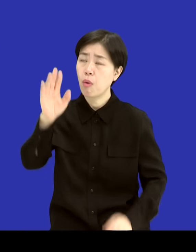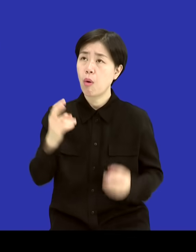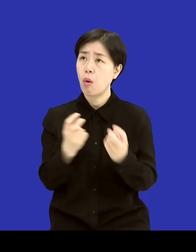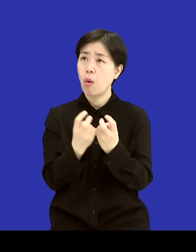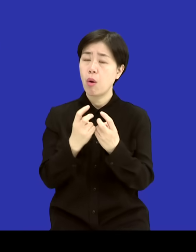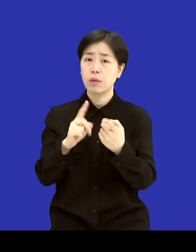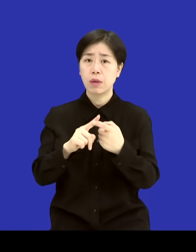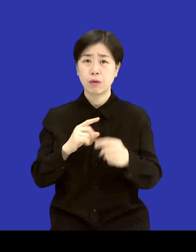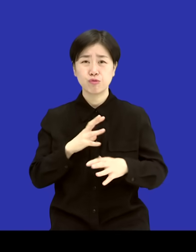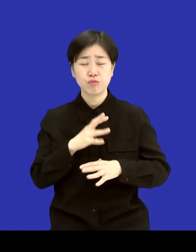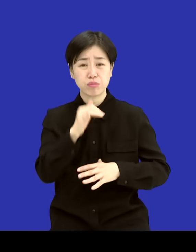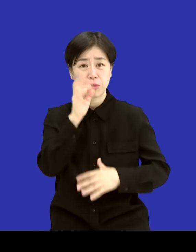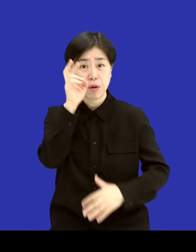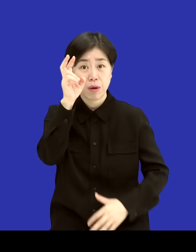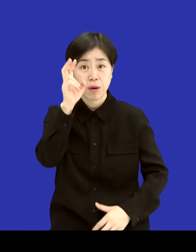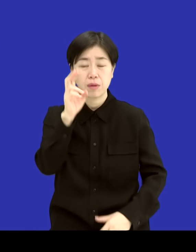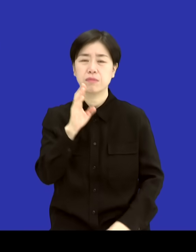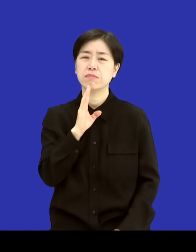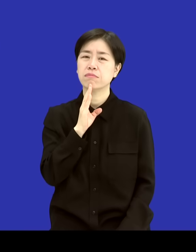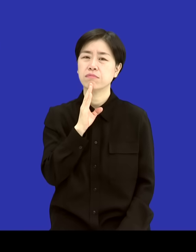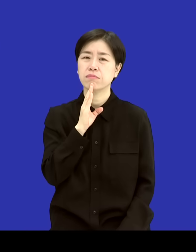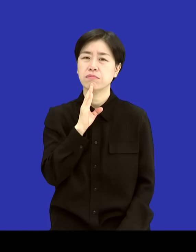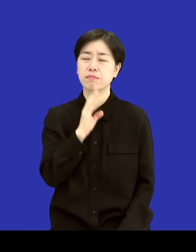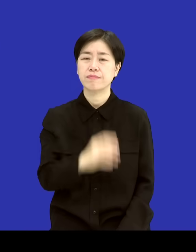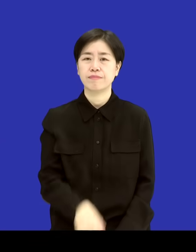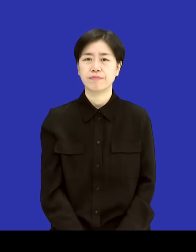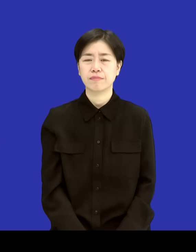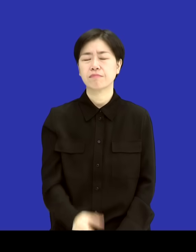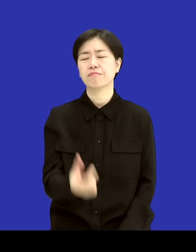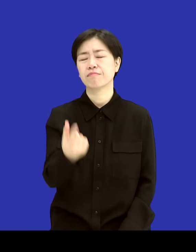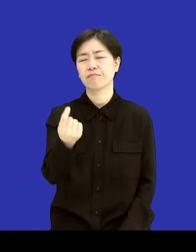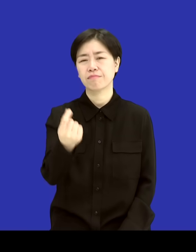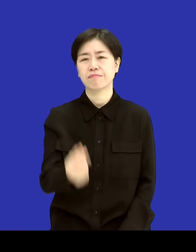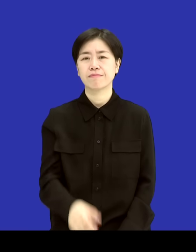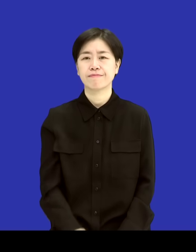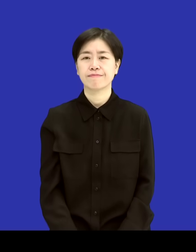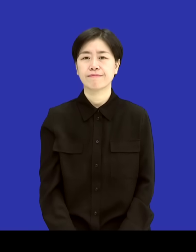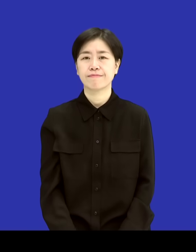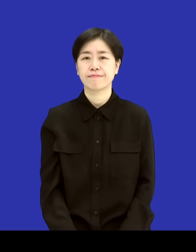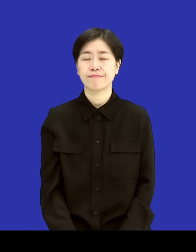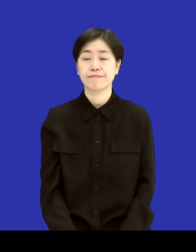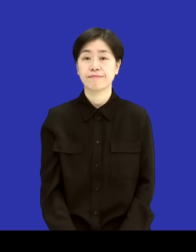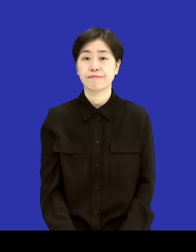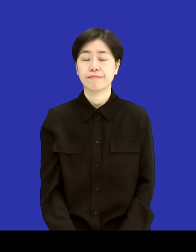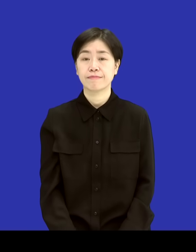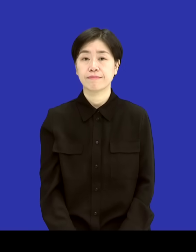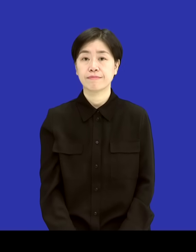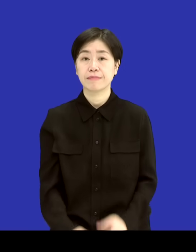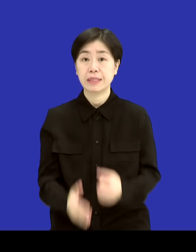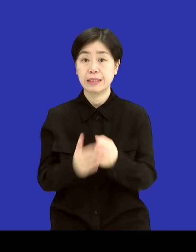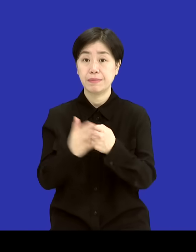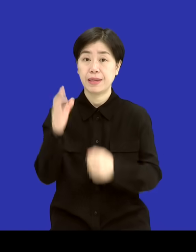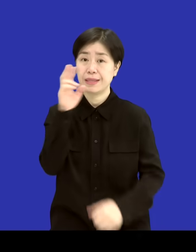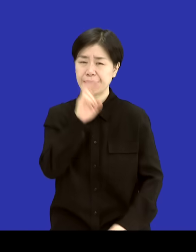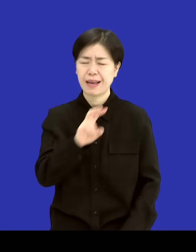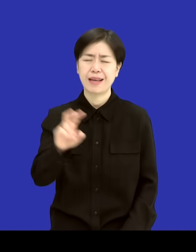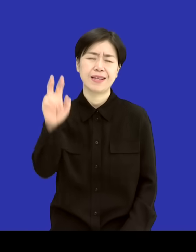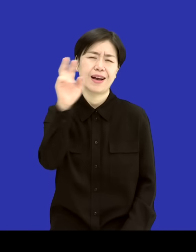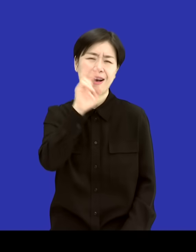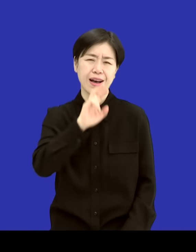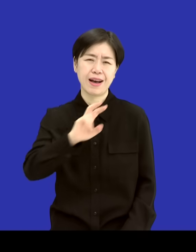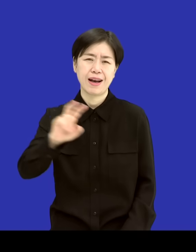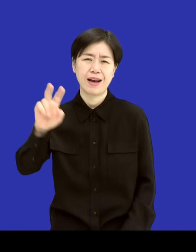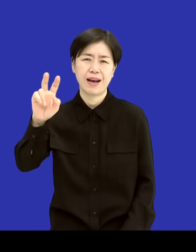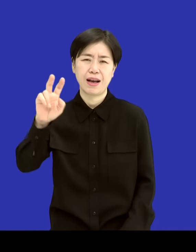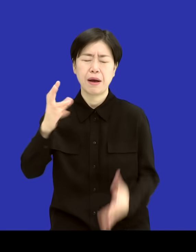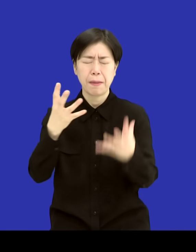그런 두려움이 너무 있어서 네. 그때 계속 찬양들을 참 많이